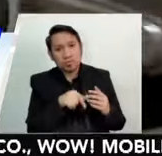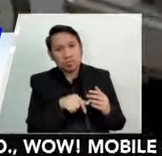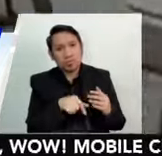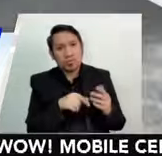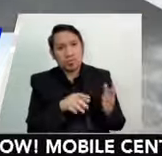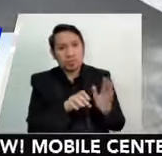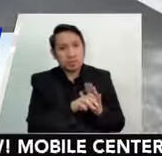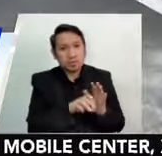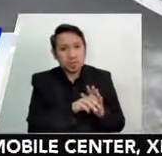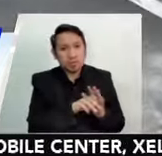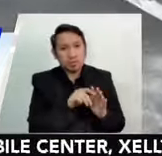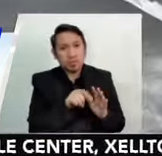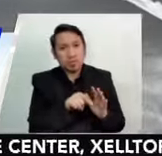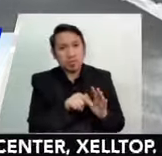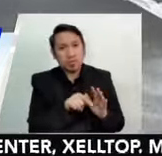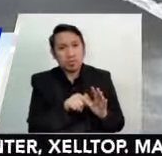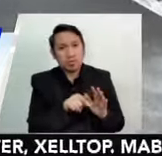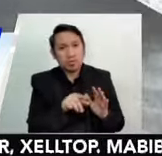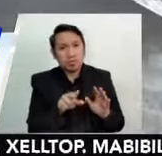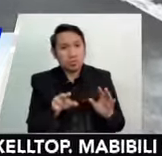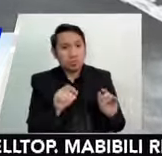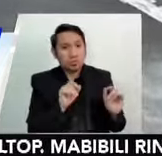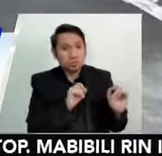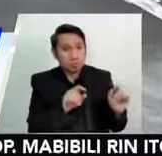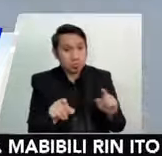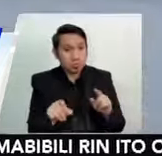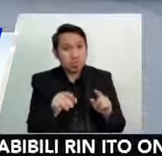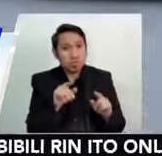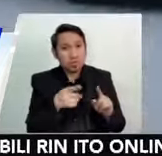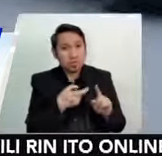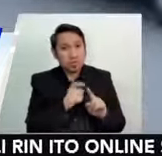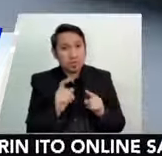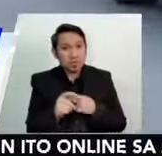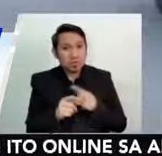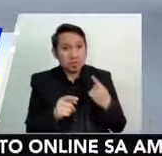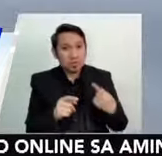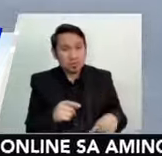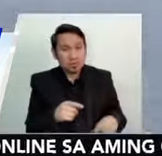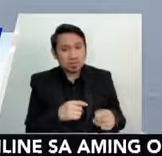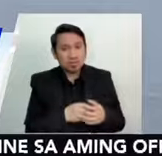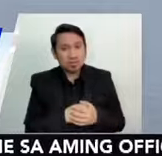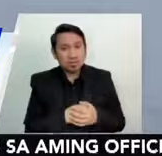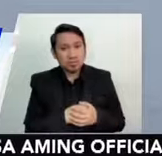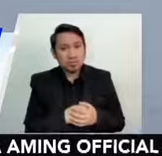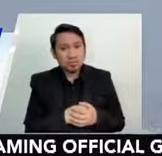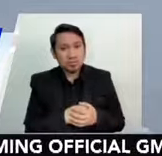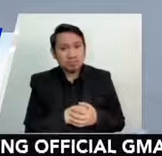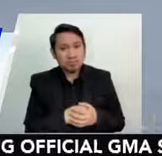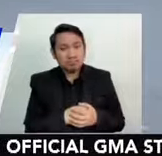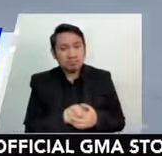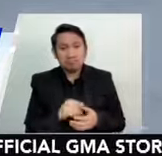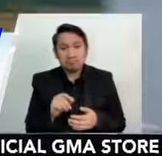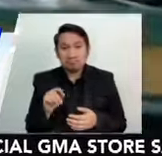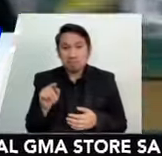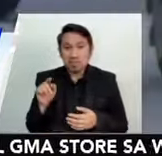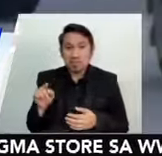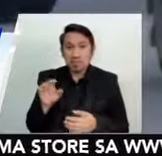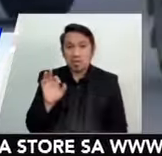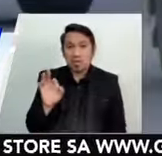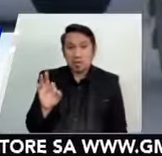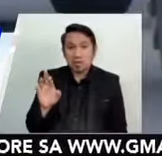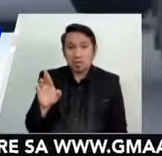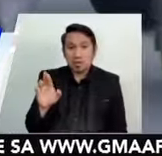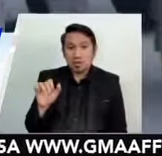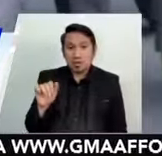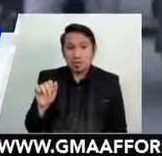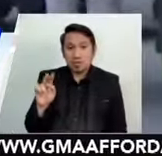na inilalako dito ng Japan at ng China. Naku, Kamodi, mukhang yung franchising ay bahagi ng PUB modernization.